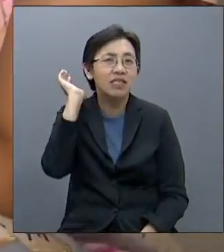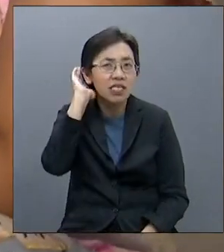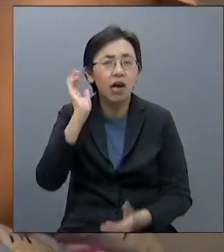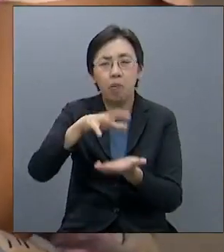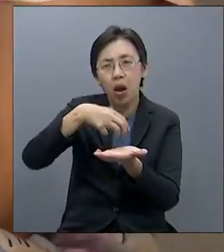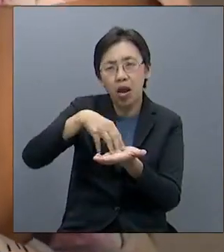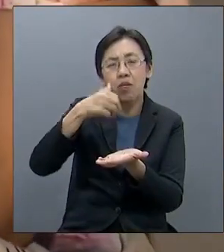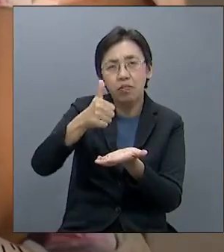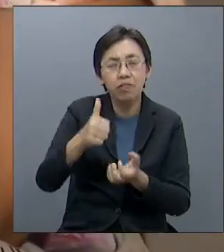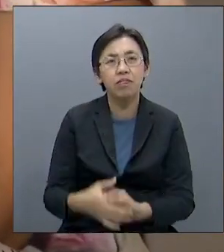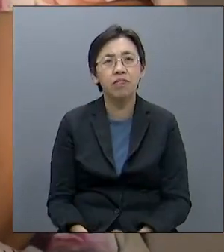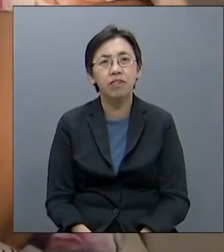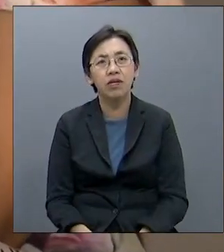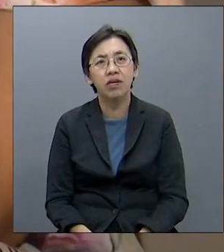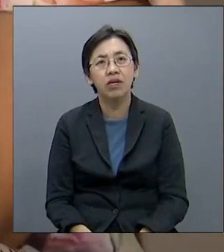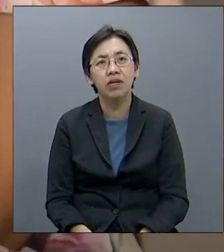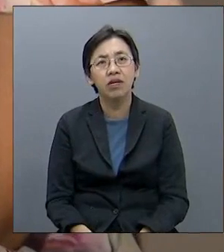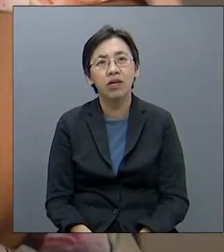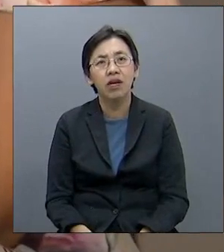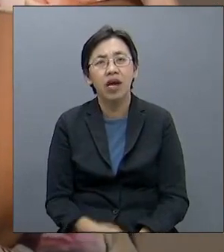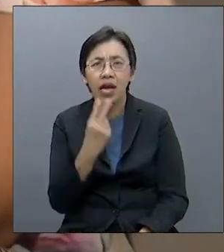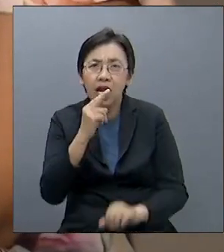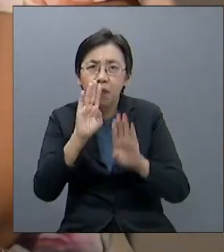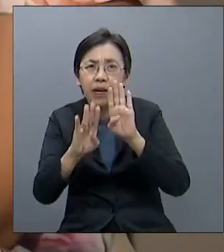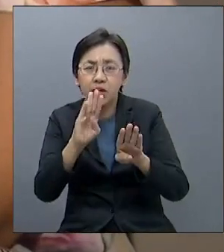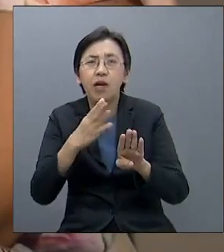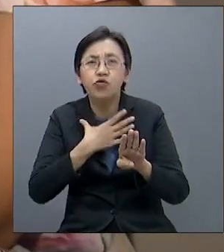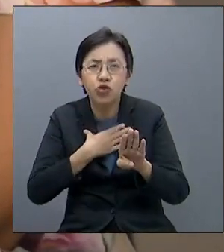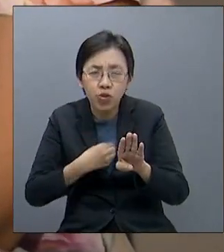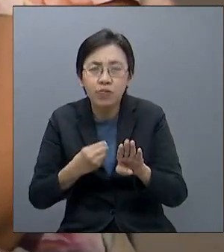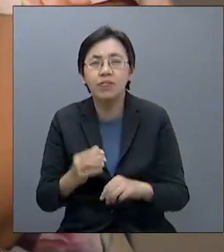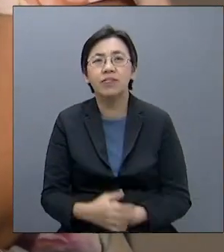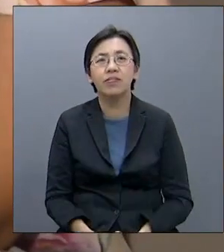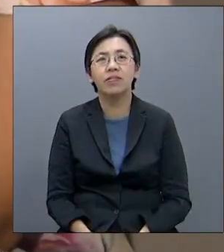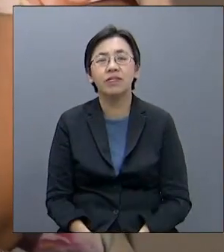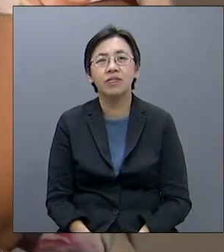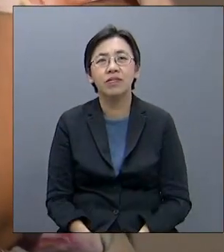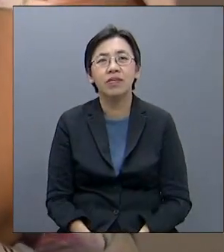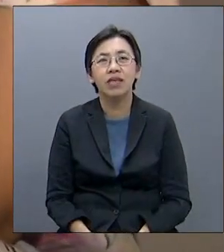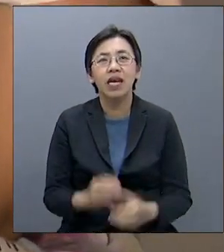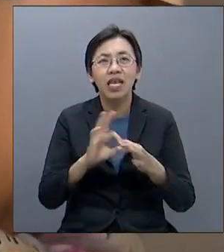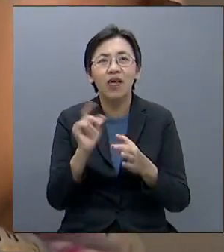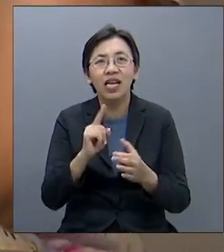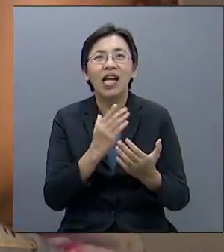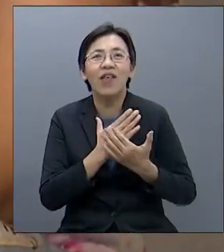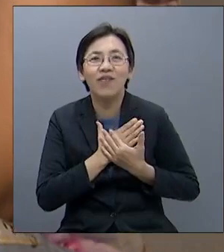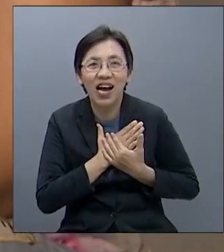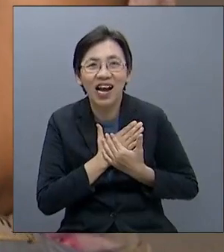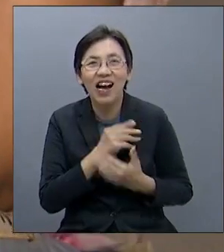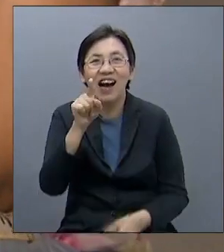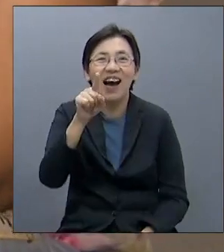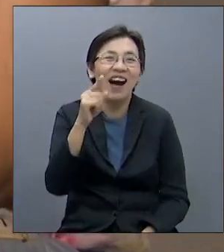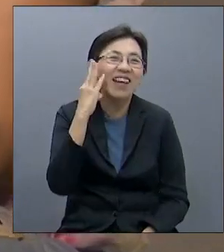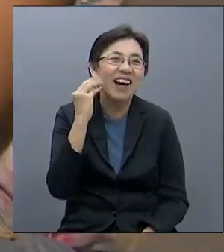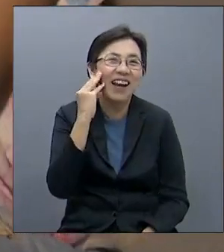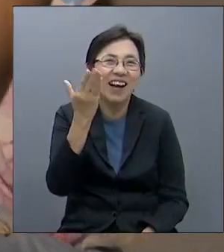แล้วมันเปรียบเทียบเราชอบเพราะก็มันเกี่ยวกับความรักน่ารัก แ